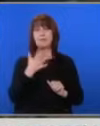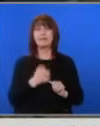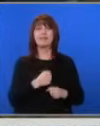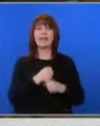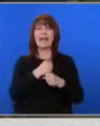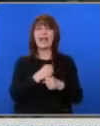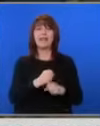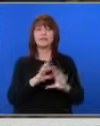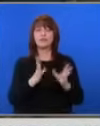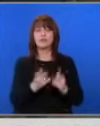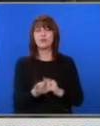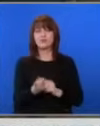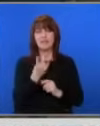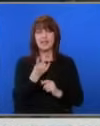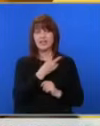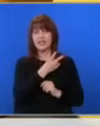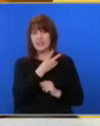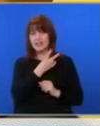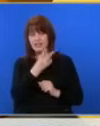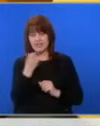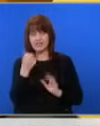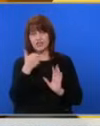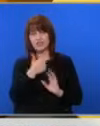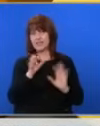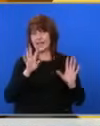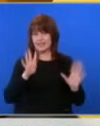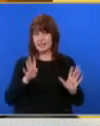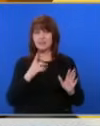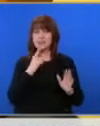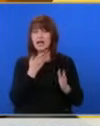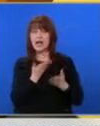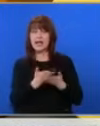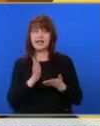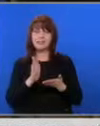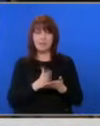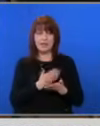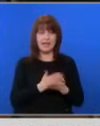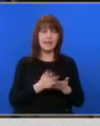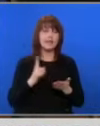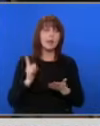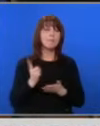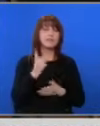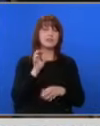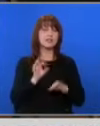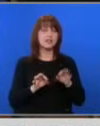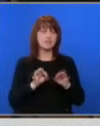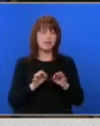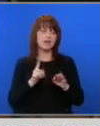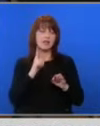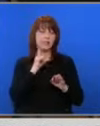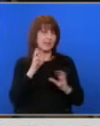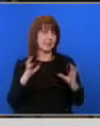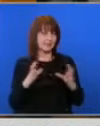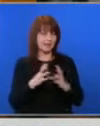общо 2429, които се разпределят в рамките на целия изборен цикъл на първични избори и партийни събрания.